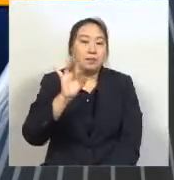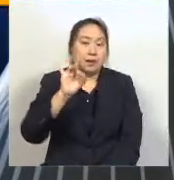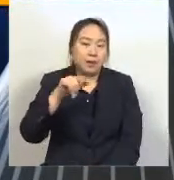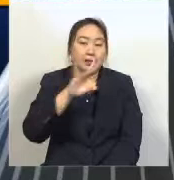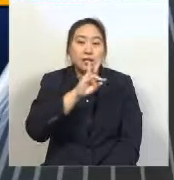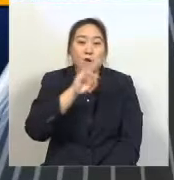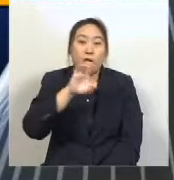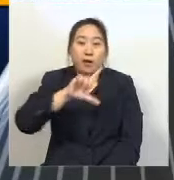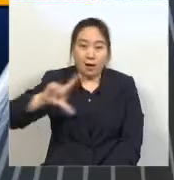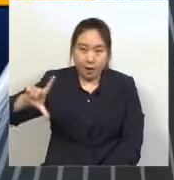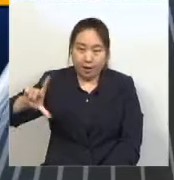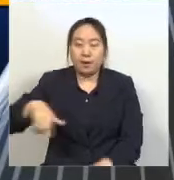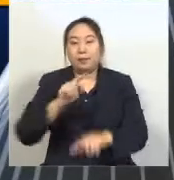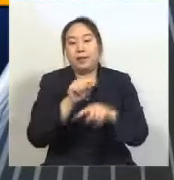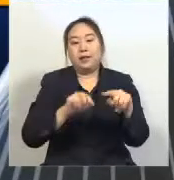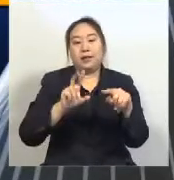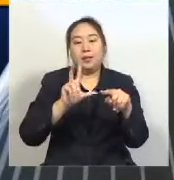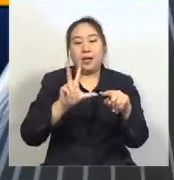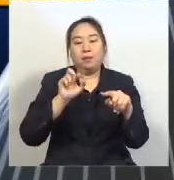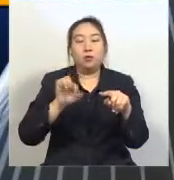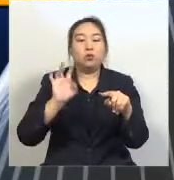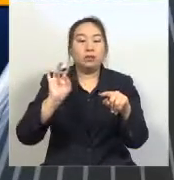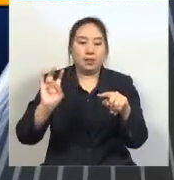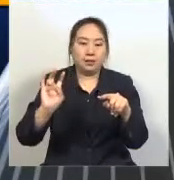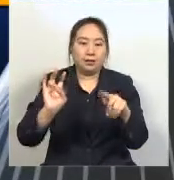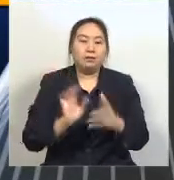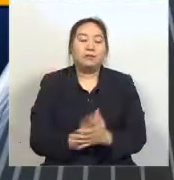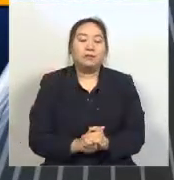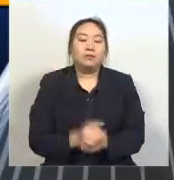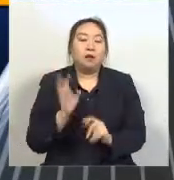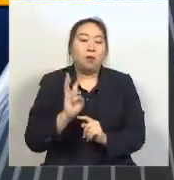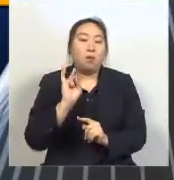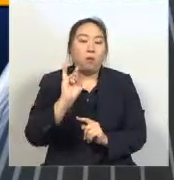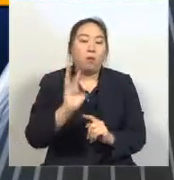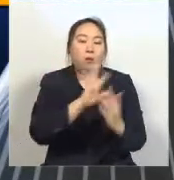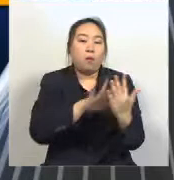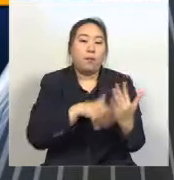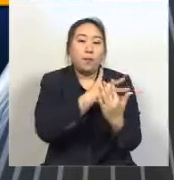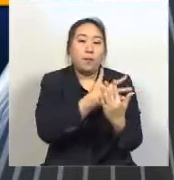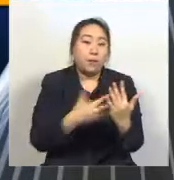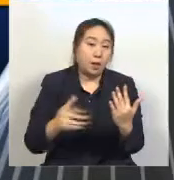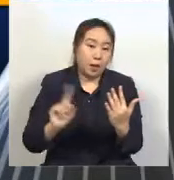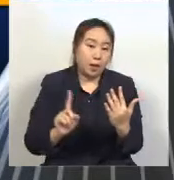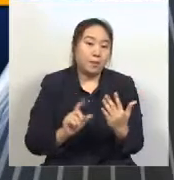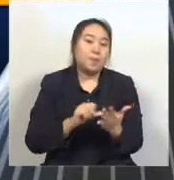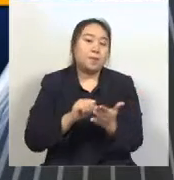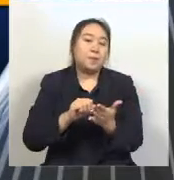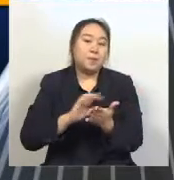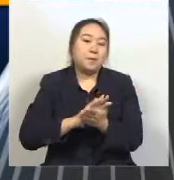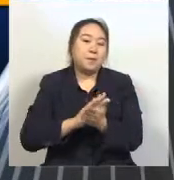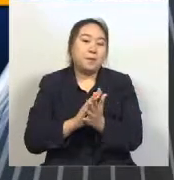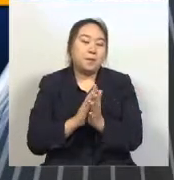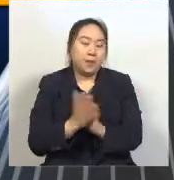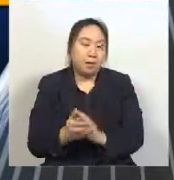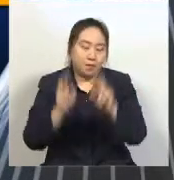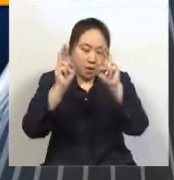118,700 ล้านบาทคิดเป็นร้อยละ 3.7 ของวงเงินงบประมาณ6ยุทธศาสตร์ด้านการปรับสมดุลและพั